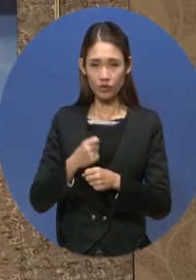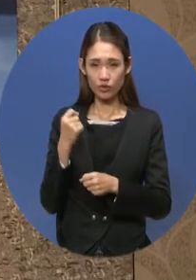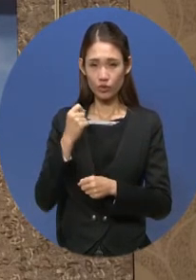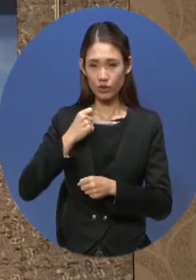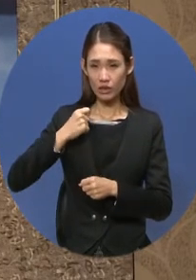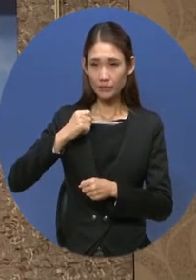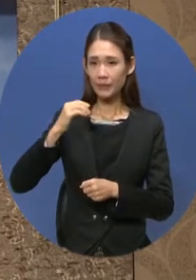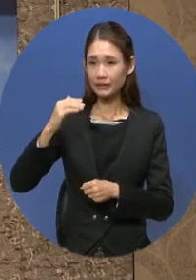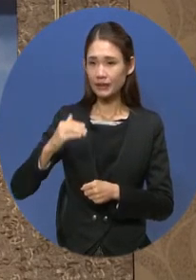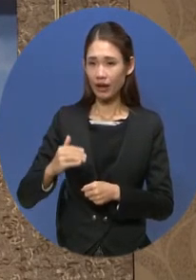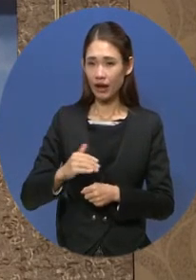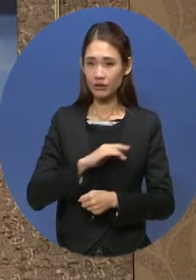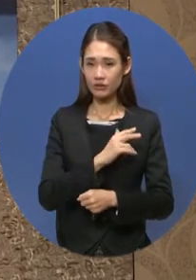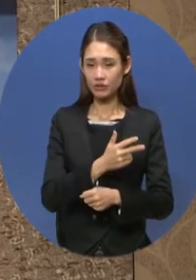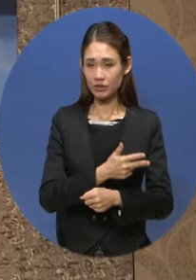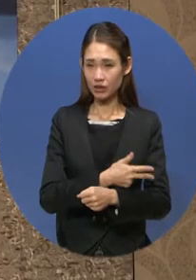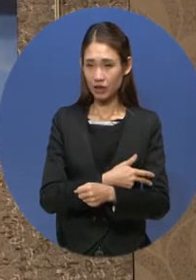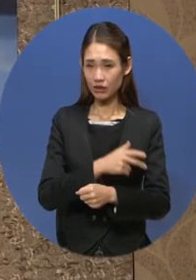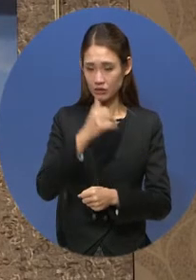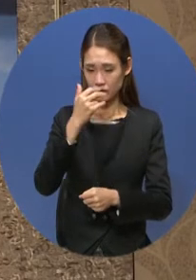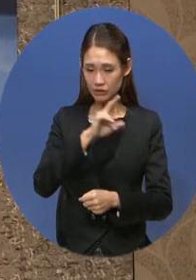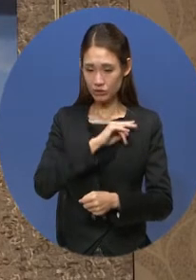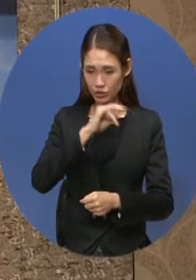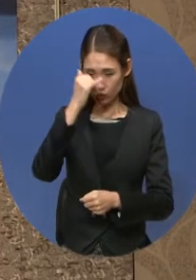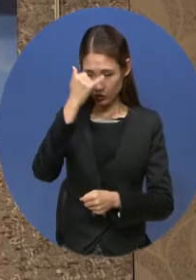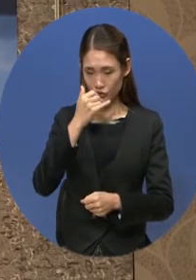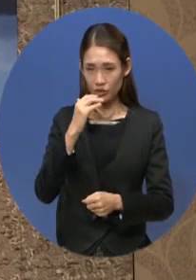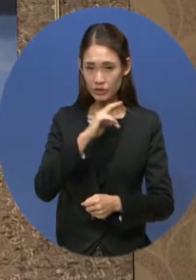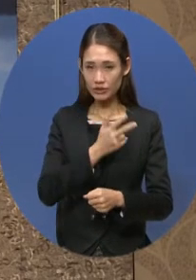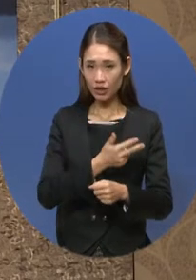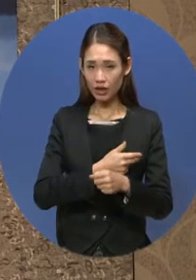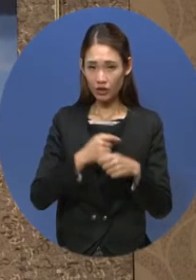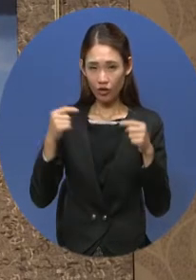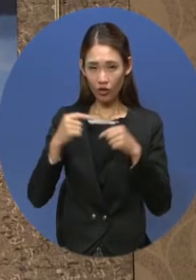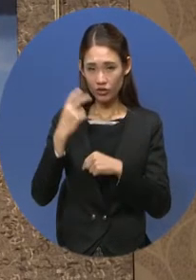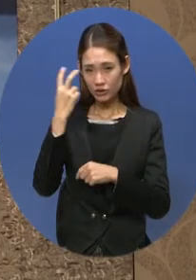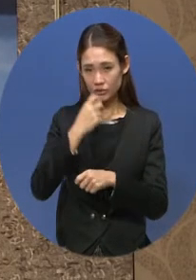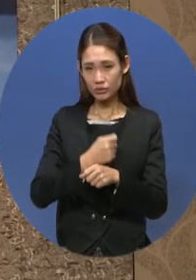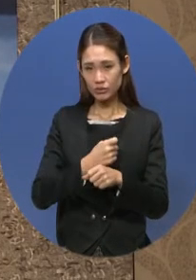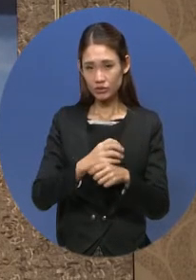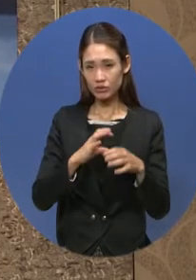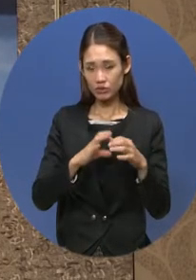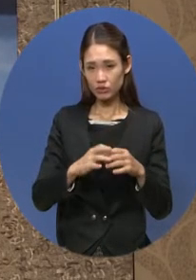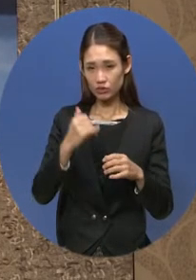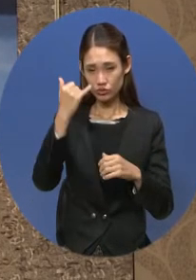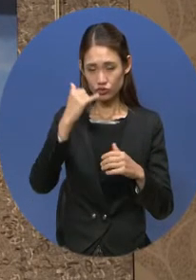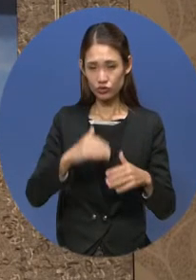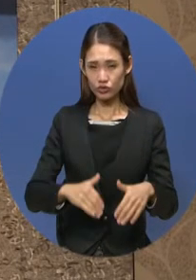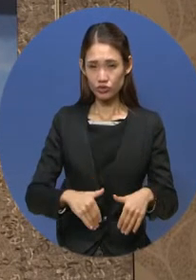사항 자격 의원의 윤리 자격 심사 이런 것들을 통해서